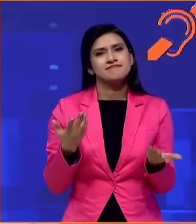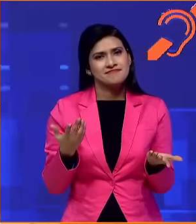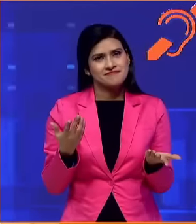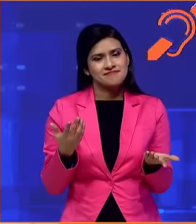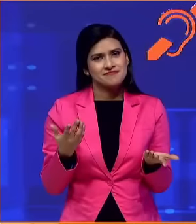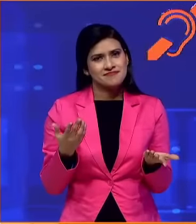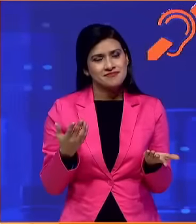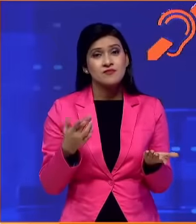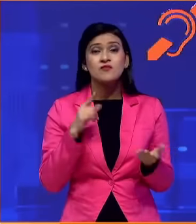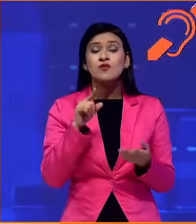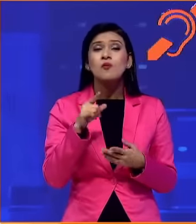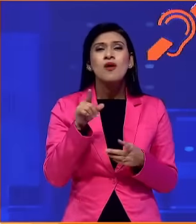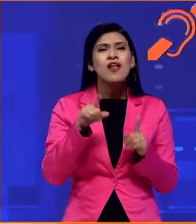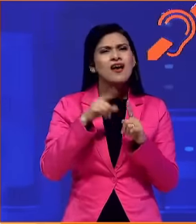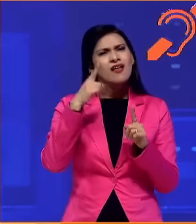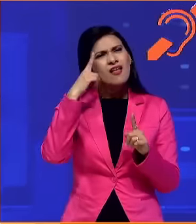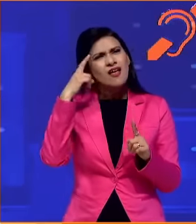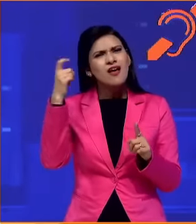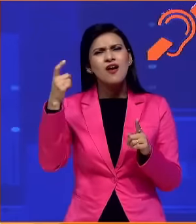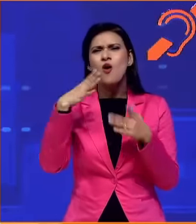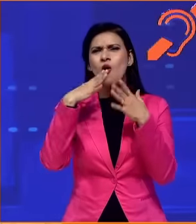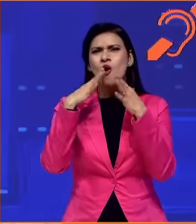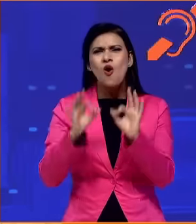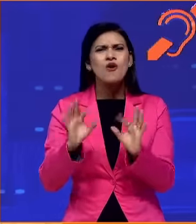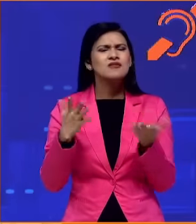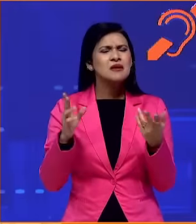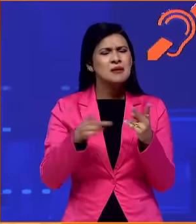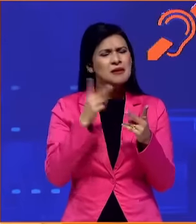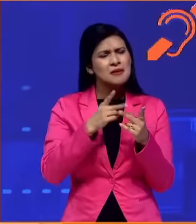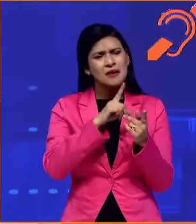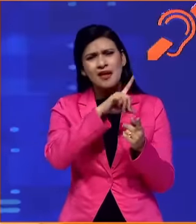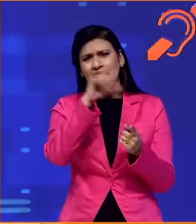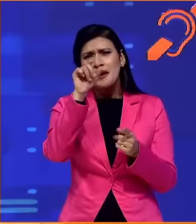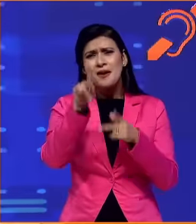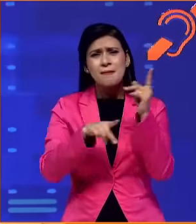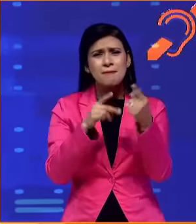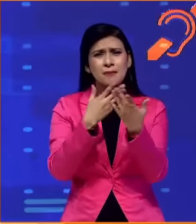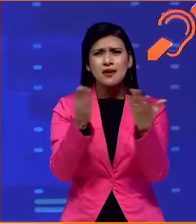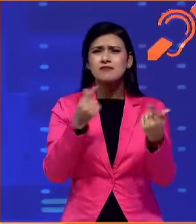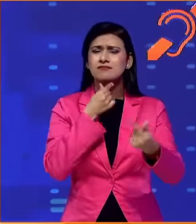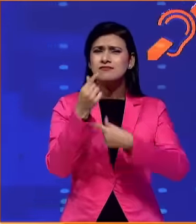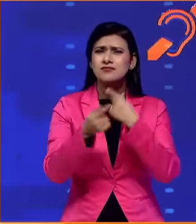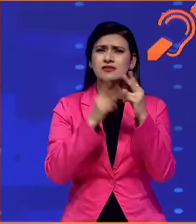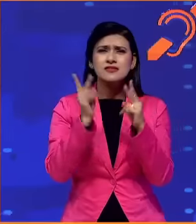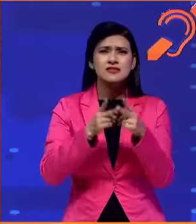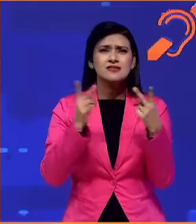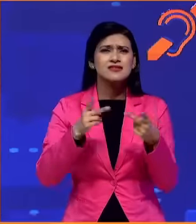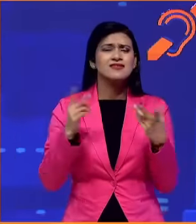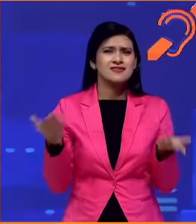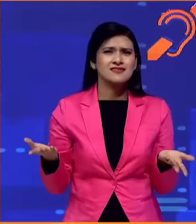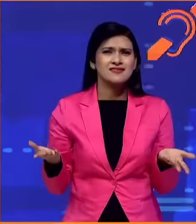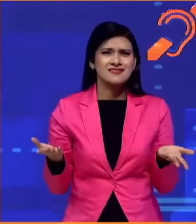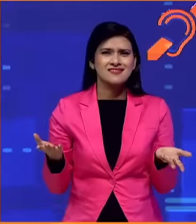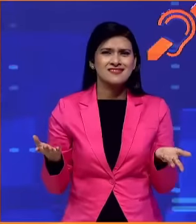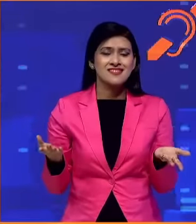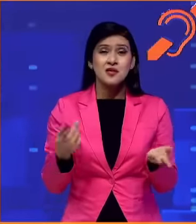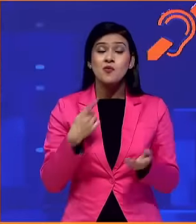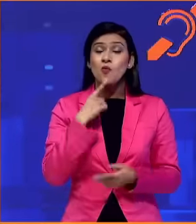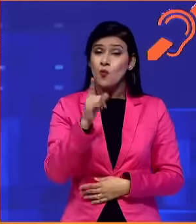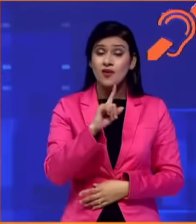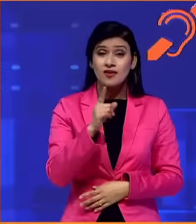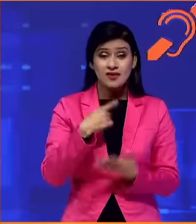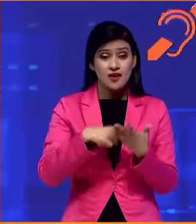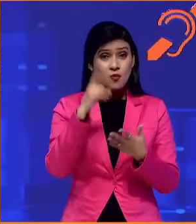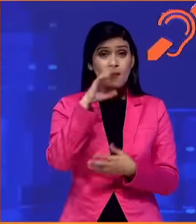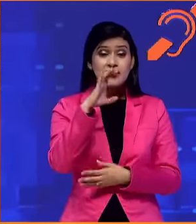किमैंकहरहाहूं,ये काल्पनिकबातेंहैंजोनकेवलएक,बल्कि हरदिन100लोगकहतेहैं।अब, हरएकबातकाजवाब... मुख्यमंत्रीकाखुलकरबोलनामायनेरखताहै। जैसाकिमैंने